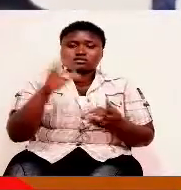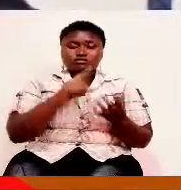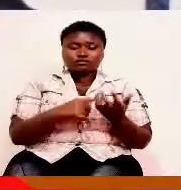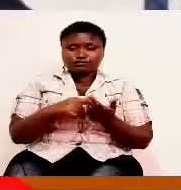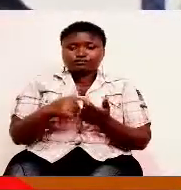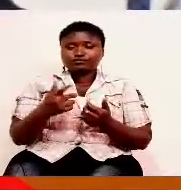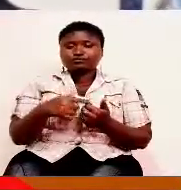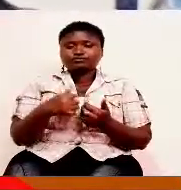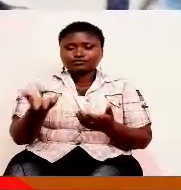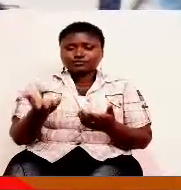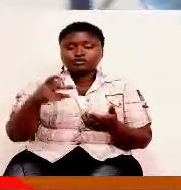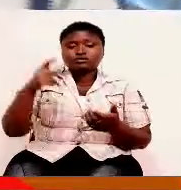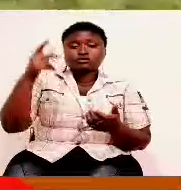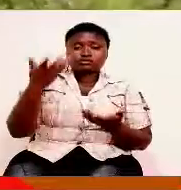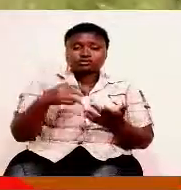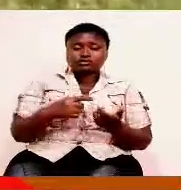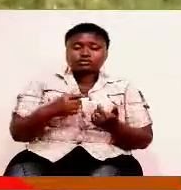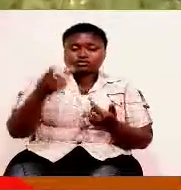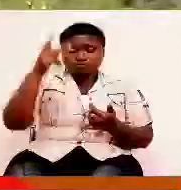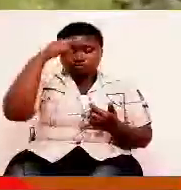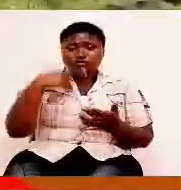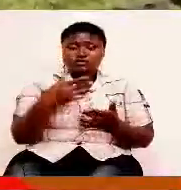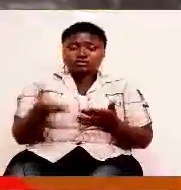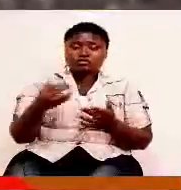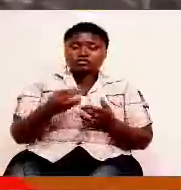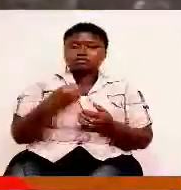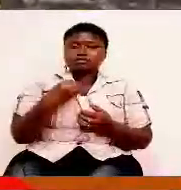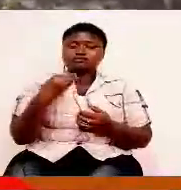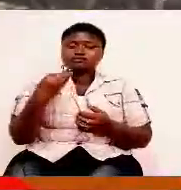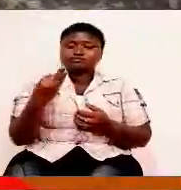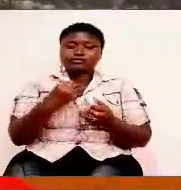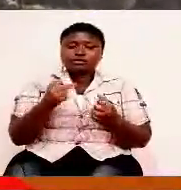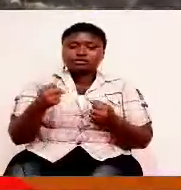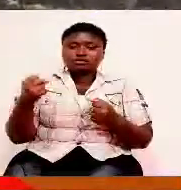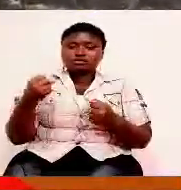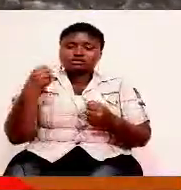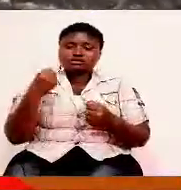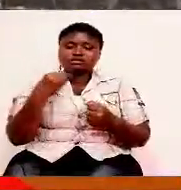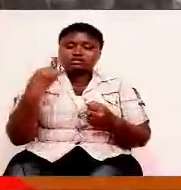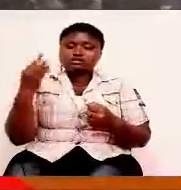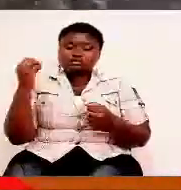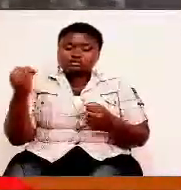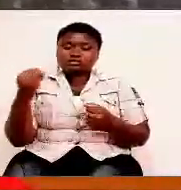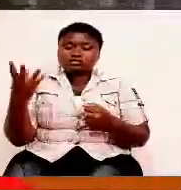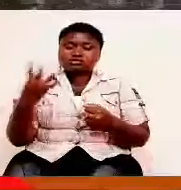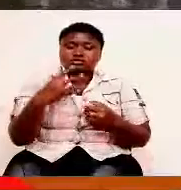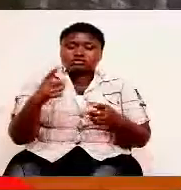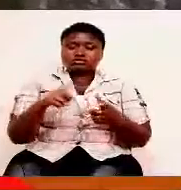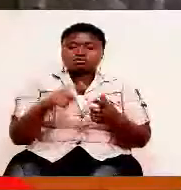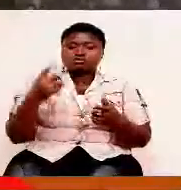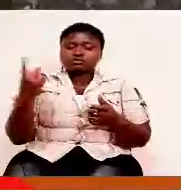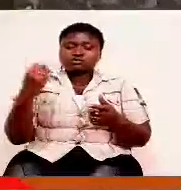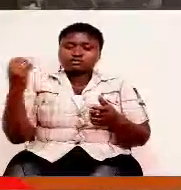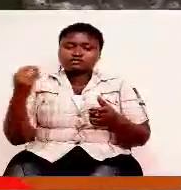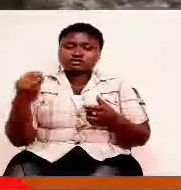forithi iguru rigie cieko ici gicunje kia mirongo itandatu nginya mirongo mugwanja hari igana gia cieko ici irauma na na